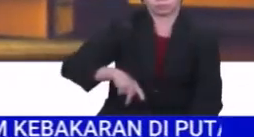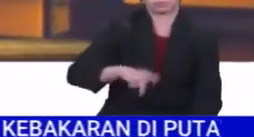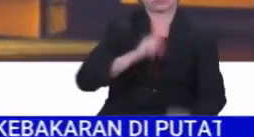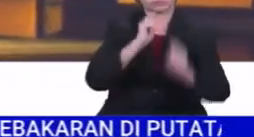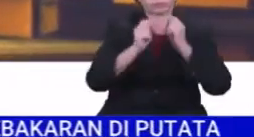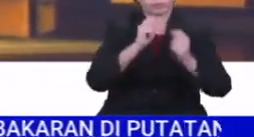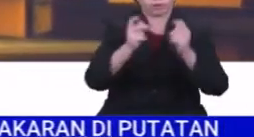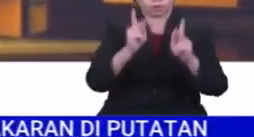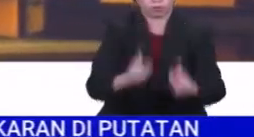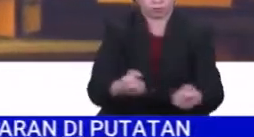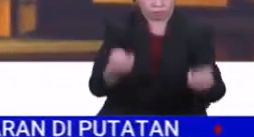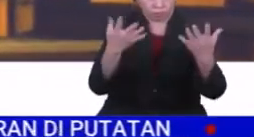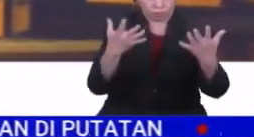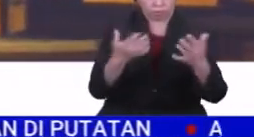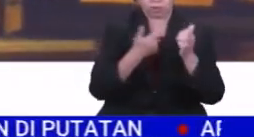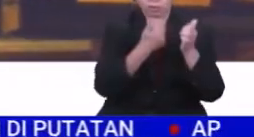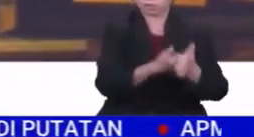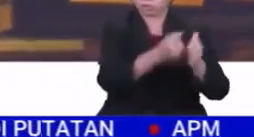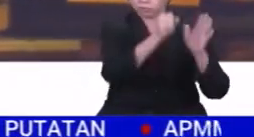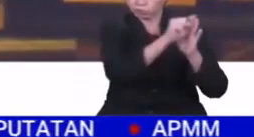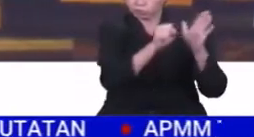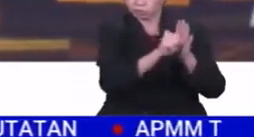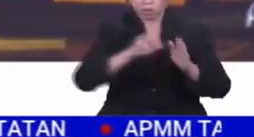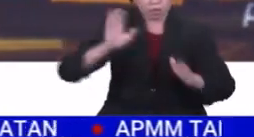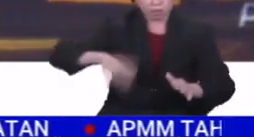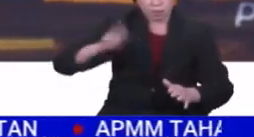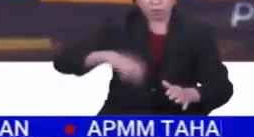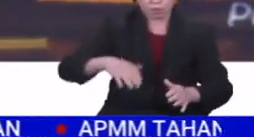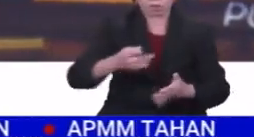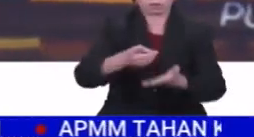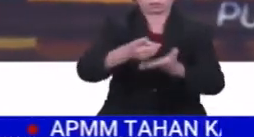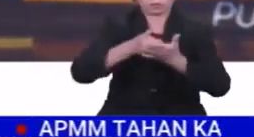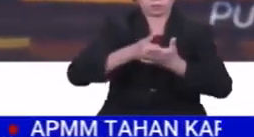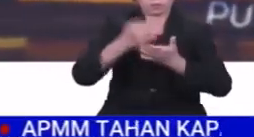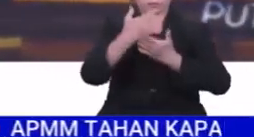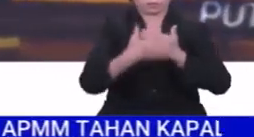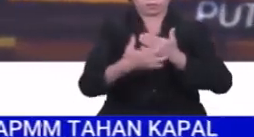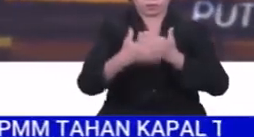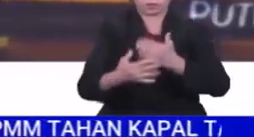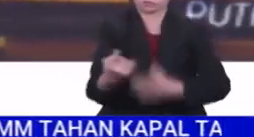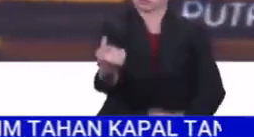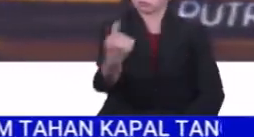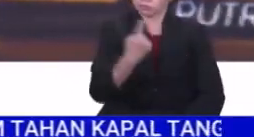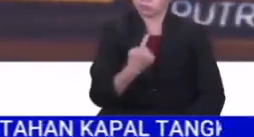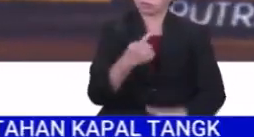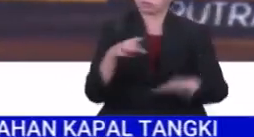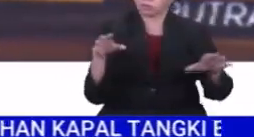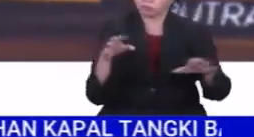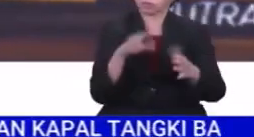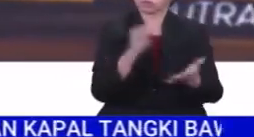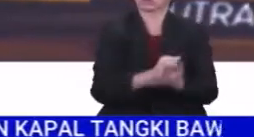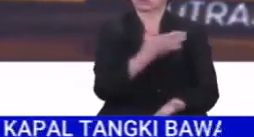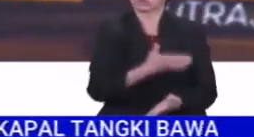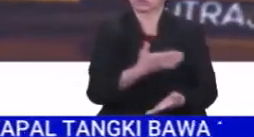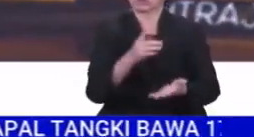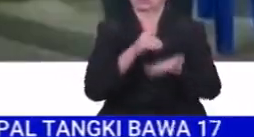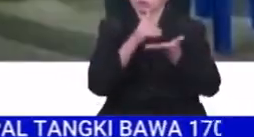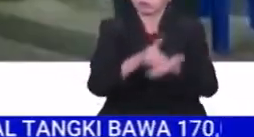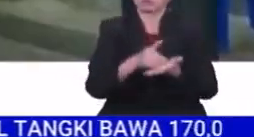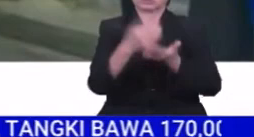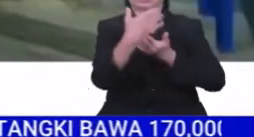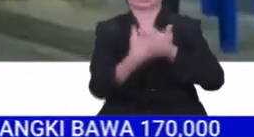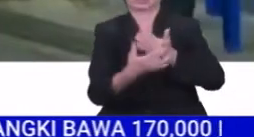bagi orang yang memenuhi kriteria dan belum pernah menerima darah disarankan pil untuk berbuat demikian hai